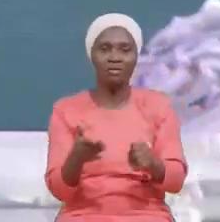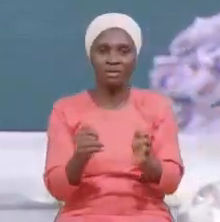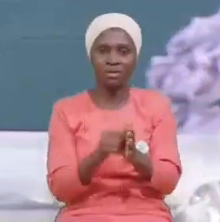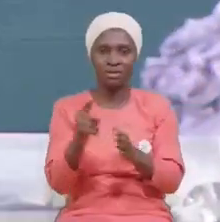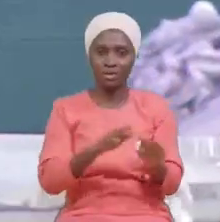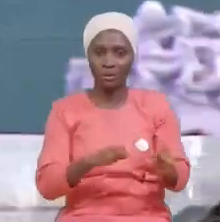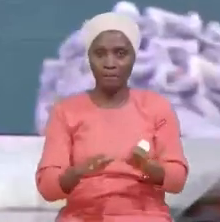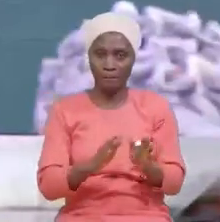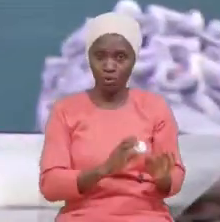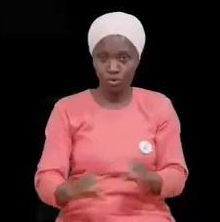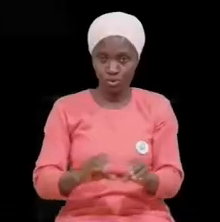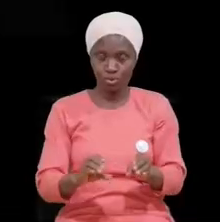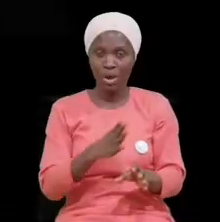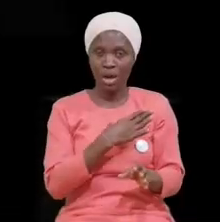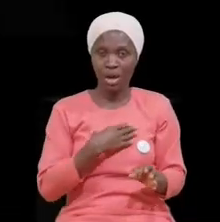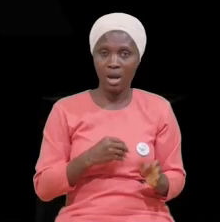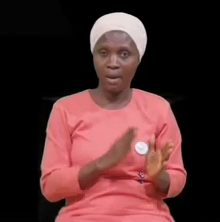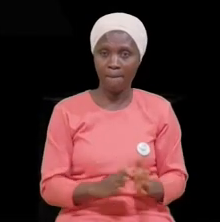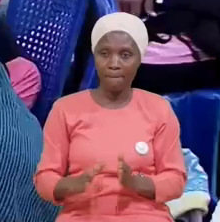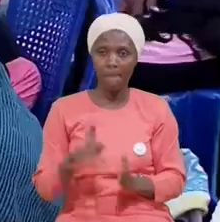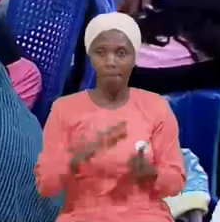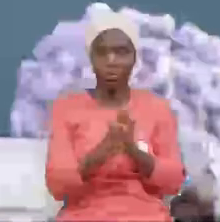Tout ce que tu fais, un héros.